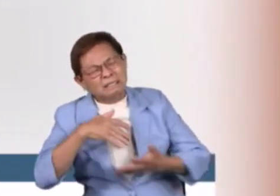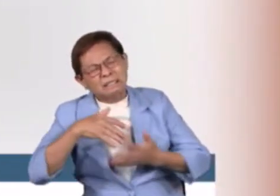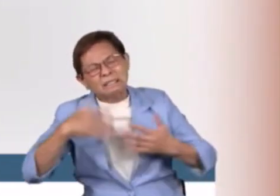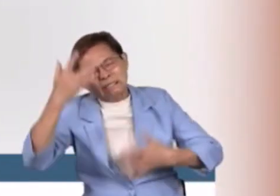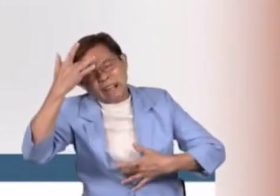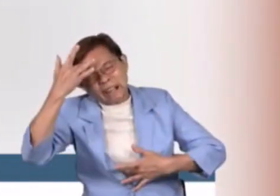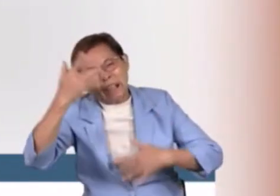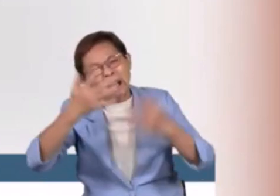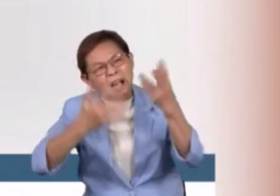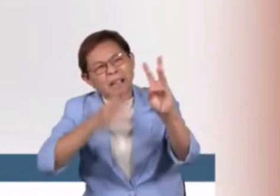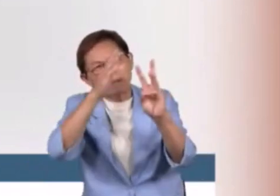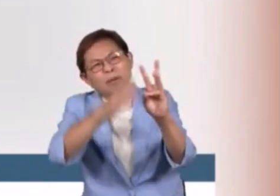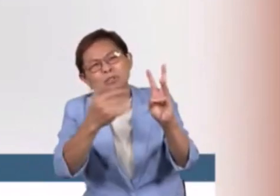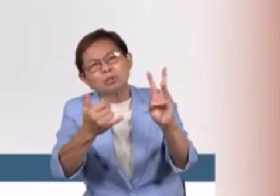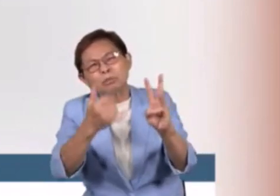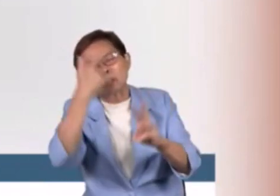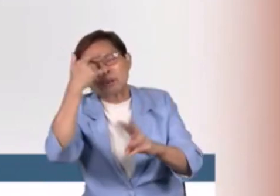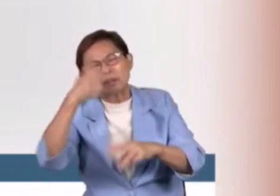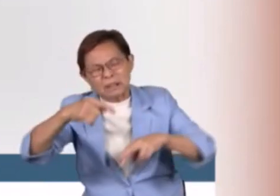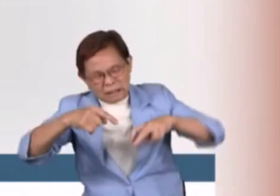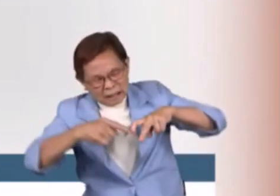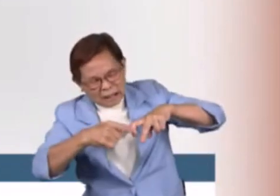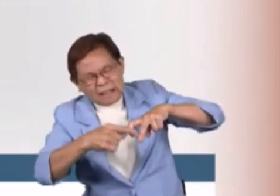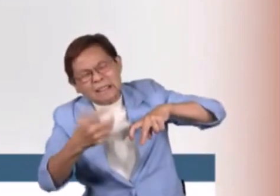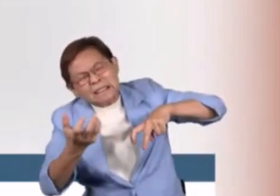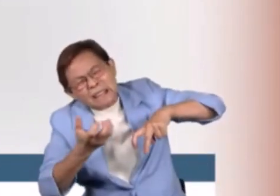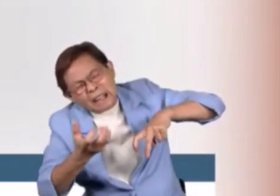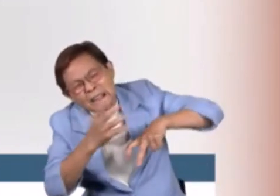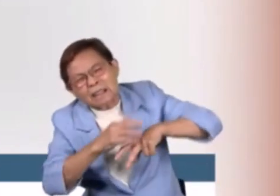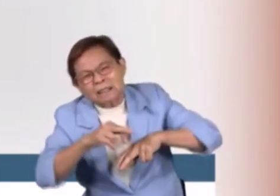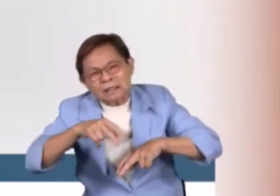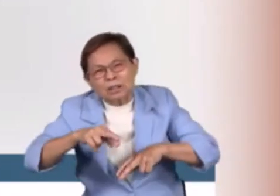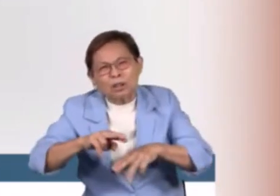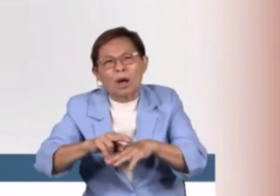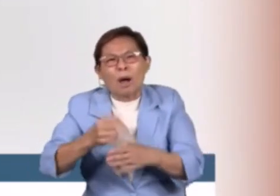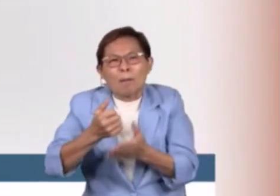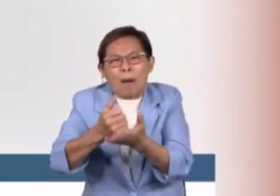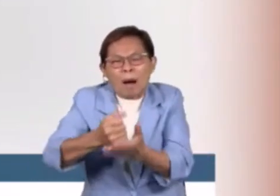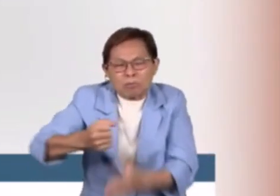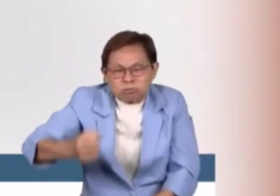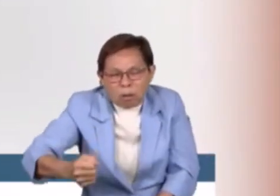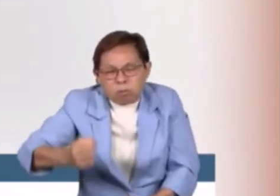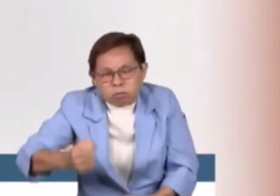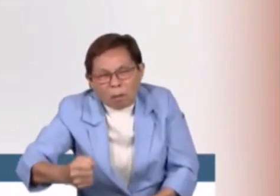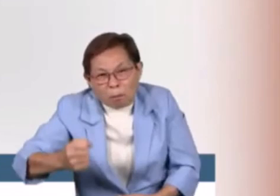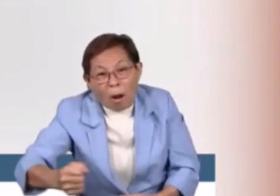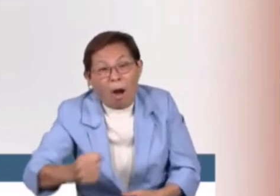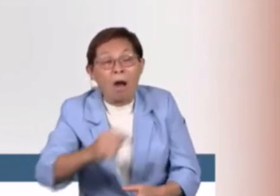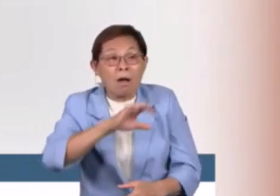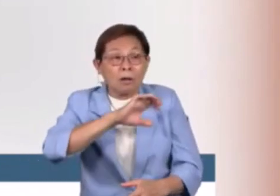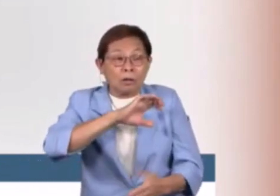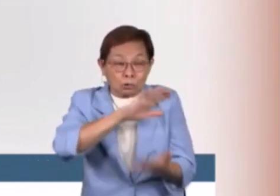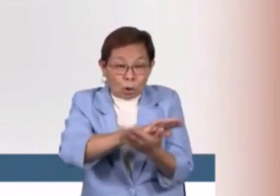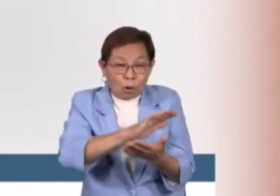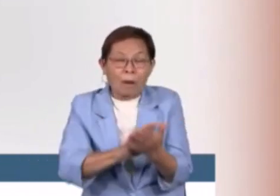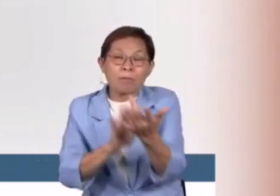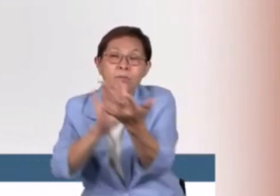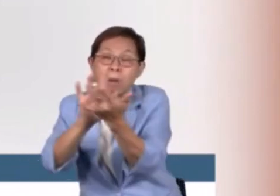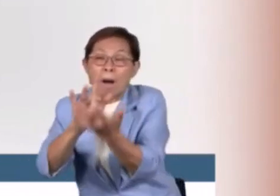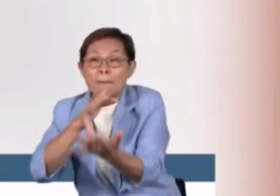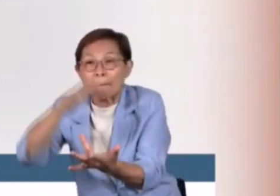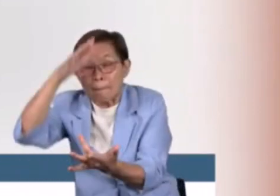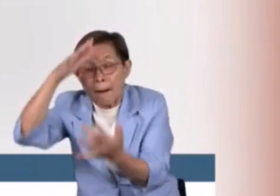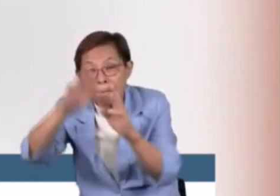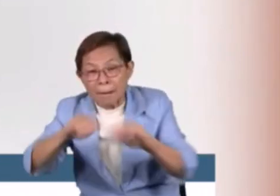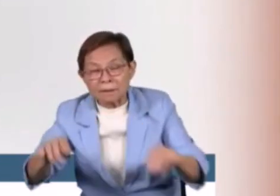16 Jun kerana sakit di bahagian kaki dan berjalan menggunakan bantuan tongkat pihak sekolah kemudian menghubungi Ibu